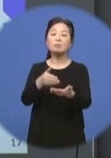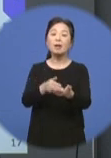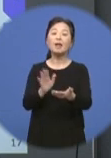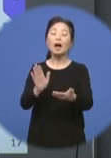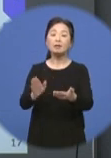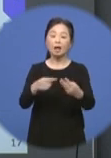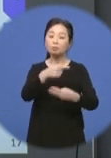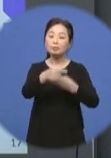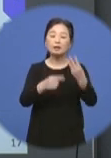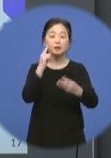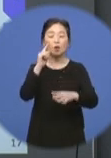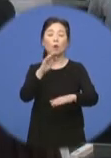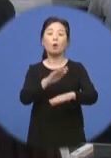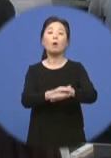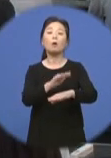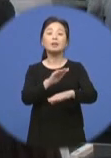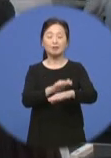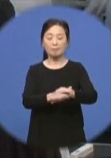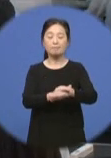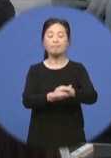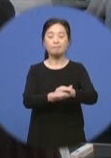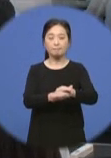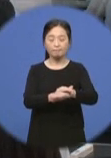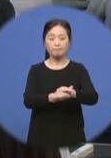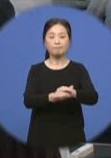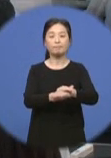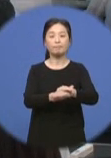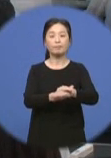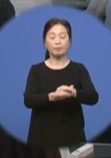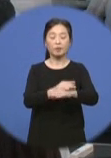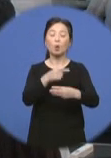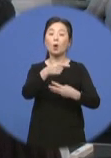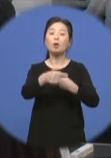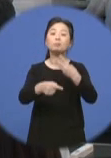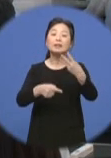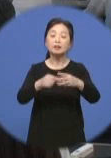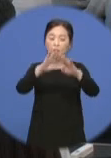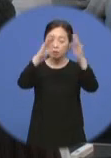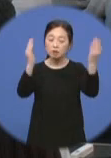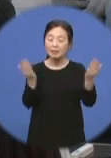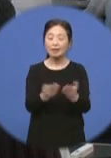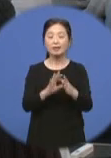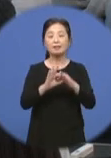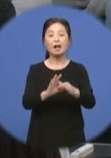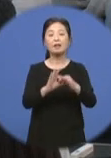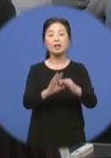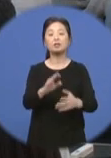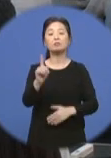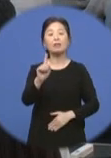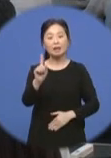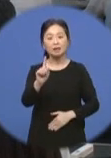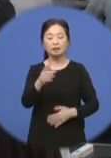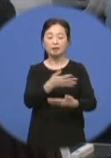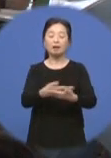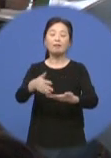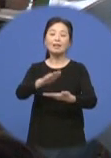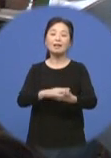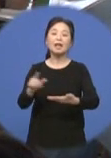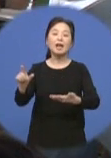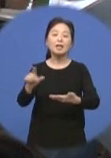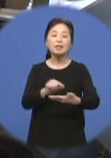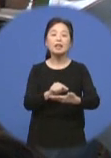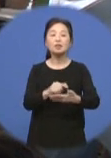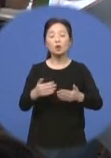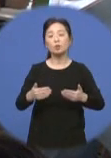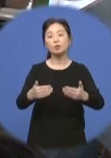点、仕事を作る、人を増やす、町を作るのすべてに関係するのがデータ利活用推進の